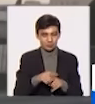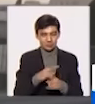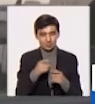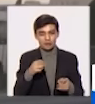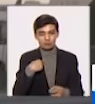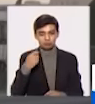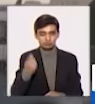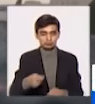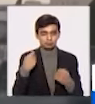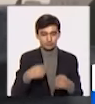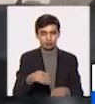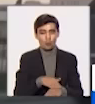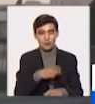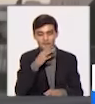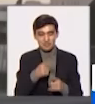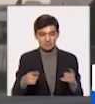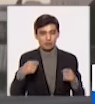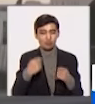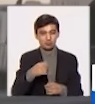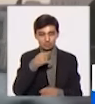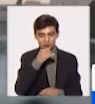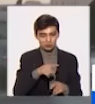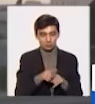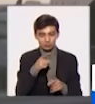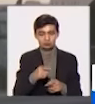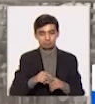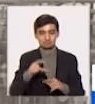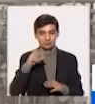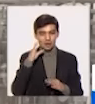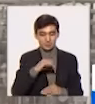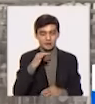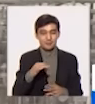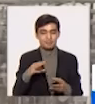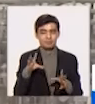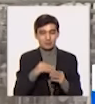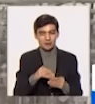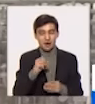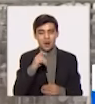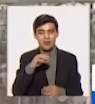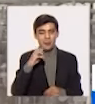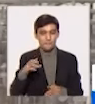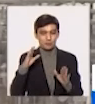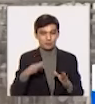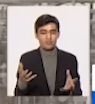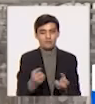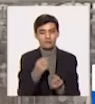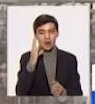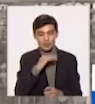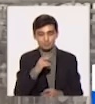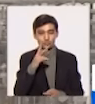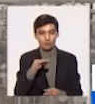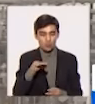арзан бағада сата алмайды дейді сарапшылар. Сауд Арабиясының бастамасын Біріккен Әмірліктер мен өзге араб мемлекеттері қолдауы мүмкін,